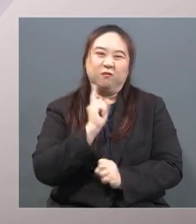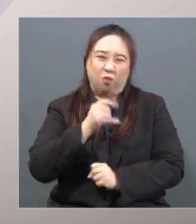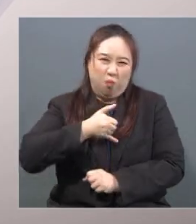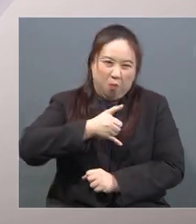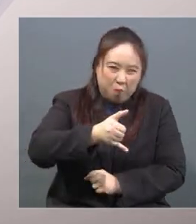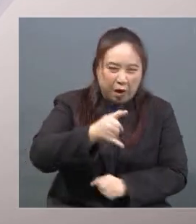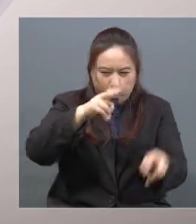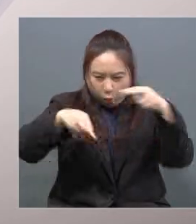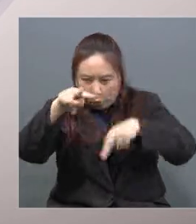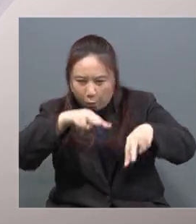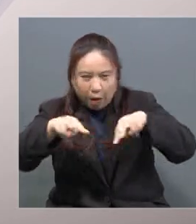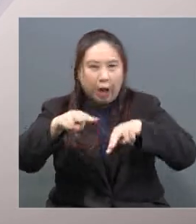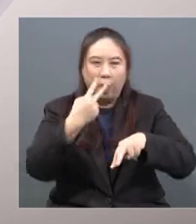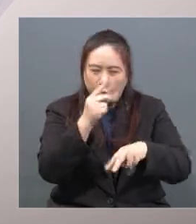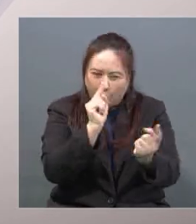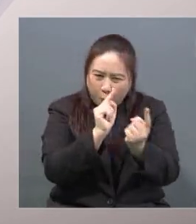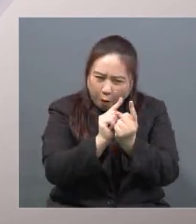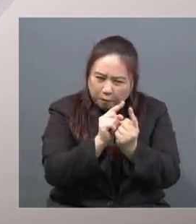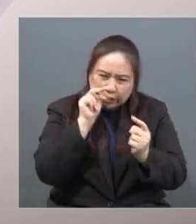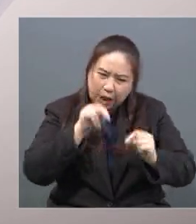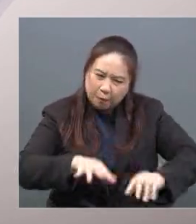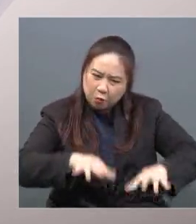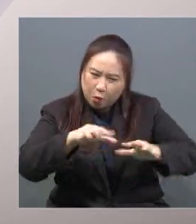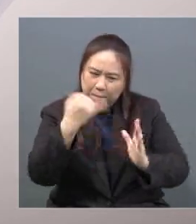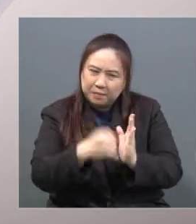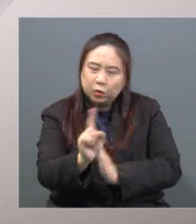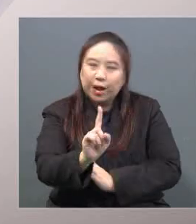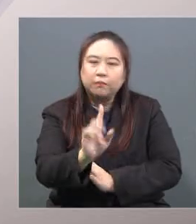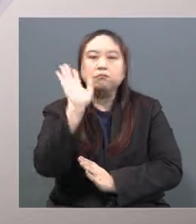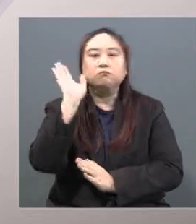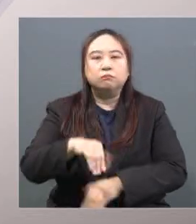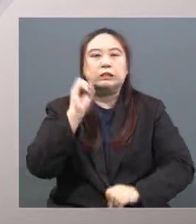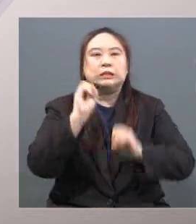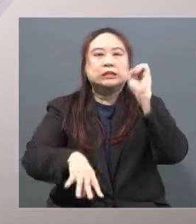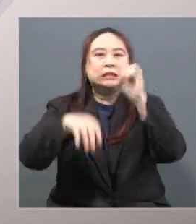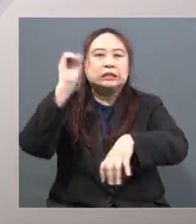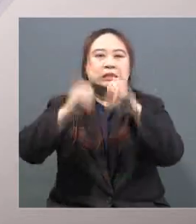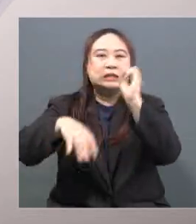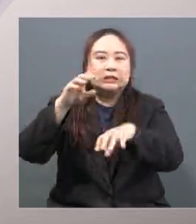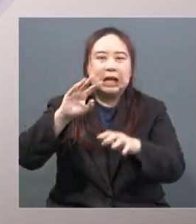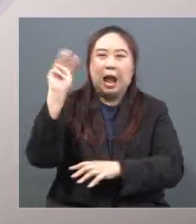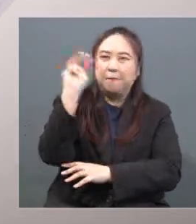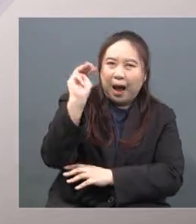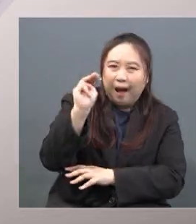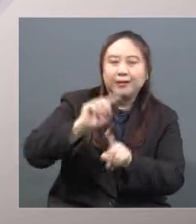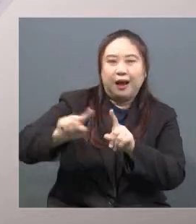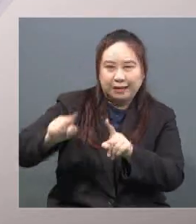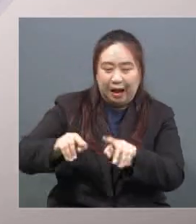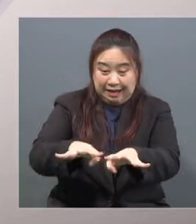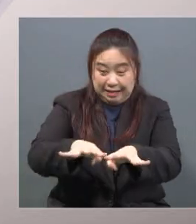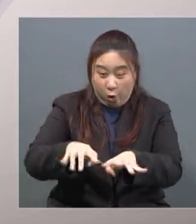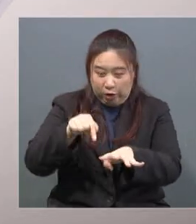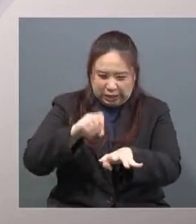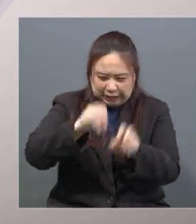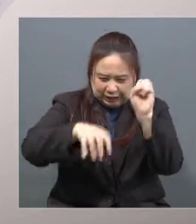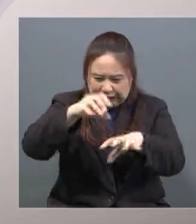งพื้นที่ค่ะเขาไปตรวจพบสาเหตุของน้ำท่วมขังก็คือมาจากเศษขยะแล้วก็กิ่งไม้ต่างๆนั่นเองที่เข้าไปอุดตันนะคะ